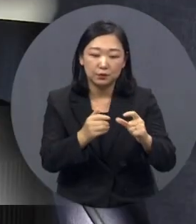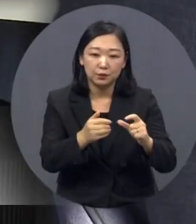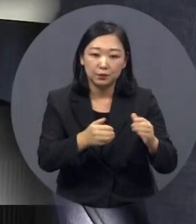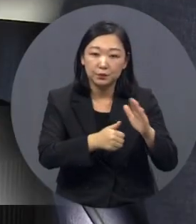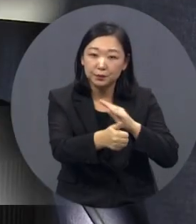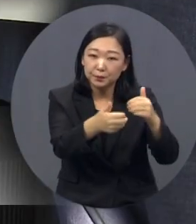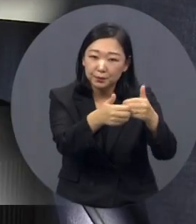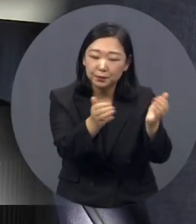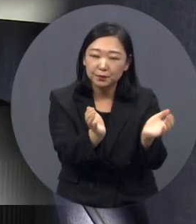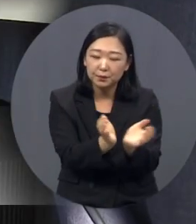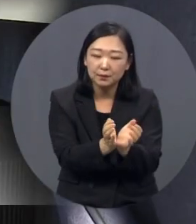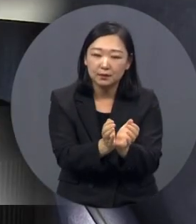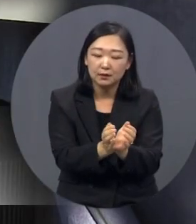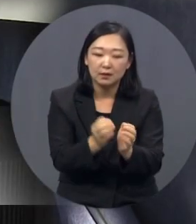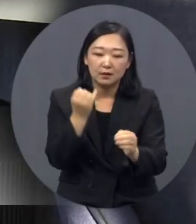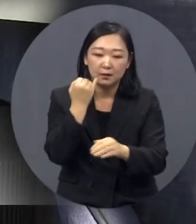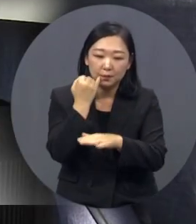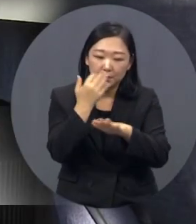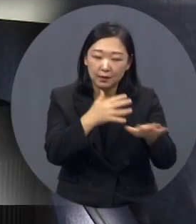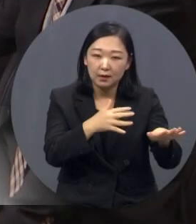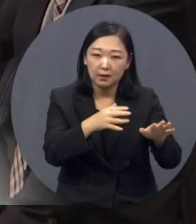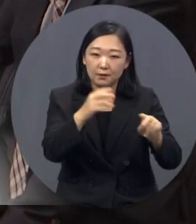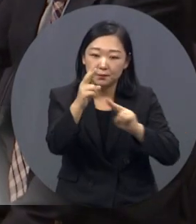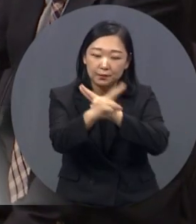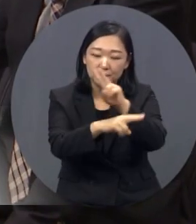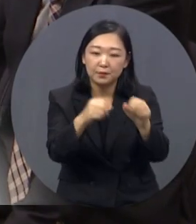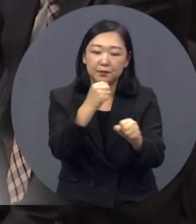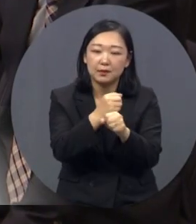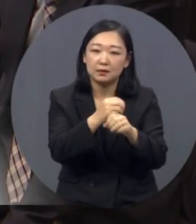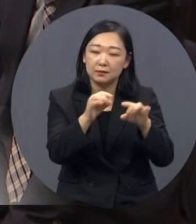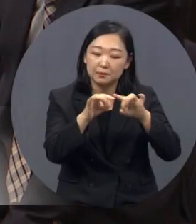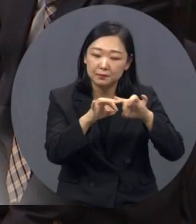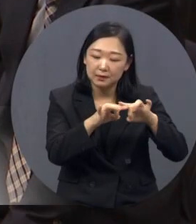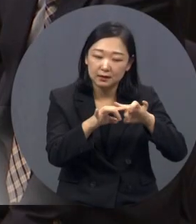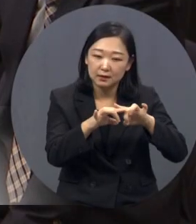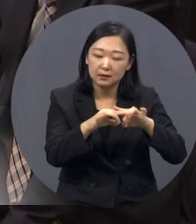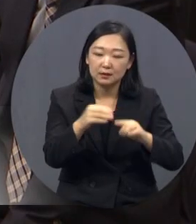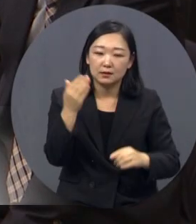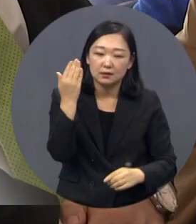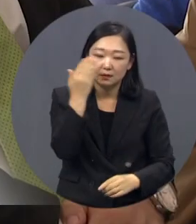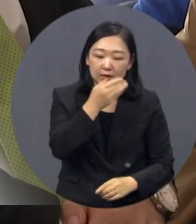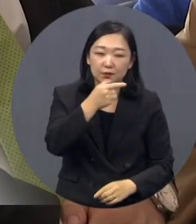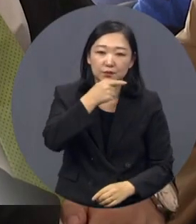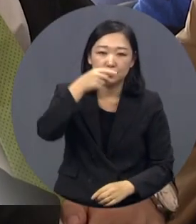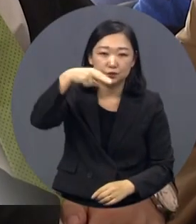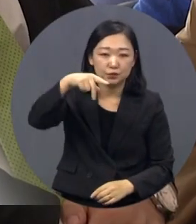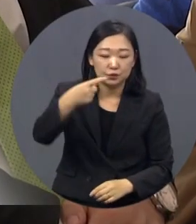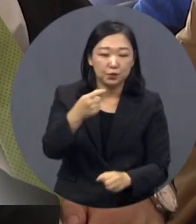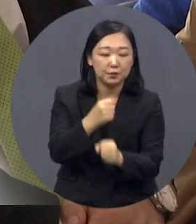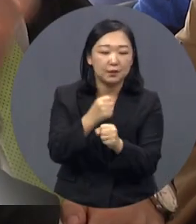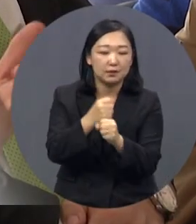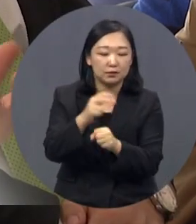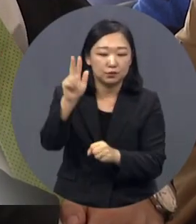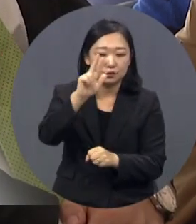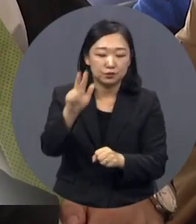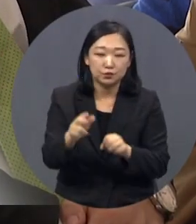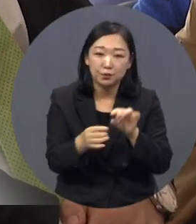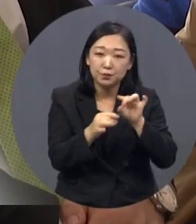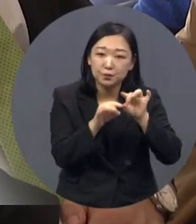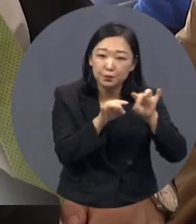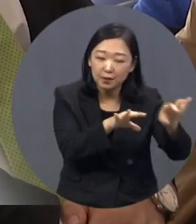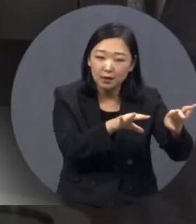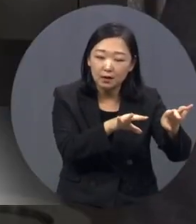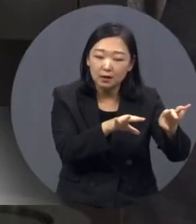대표단에게 해상 풍력으로 생산한 전력으로 에너지 아일랜드에서 그린 수소를 만들어 육상으로 보내면 전력을